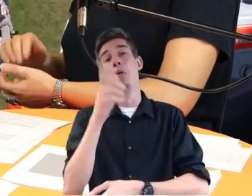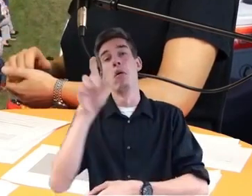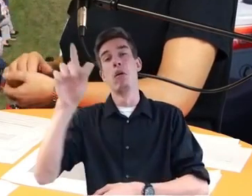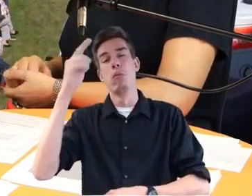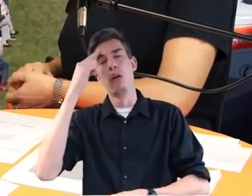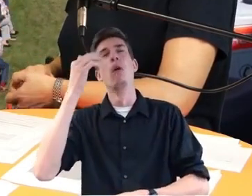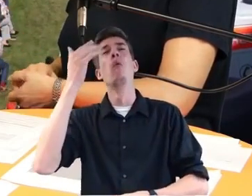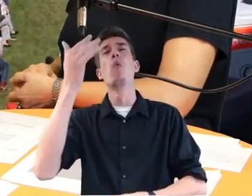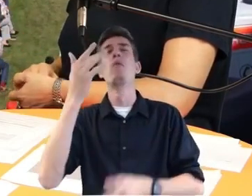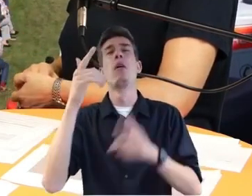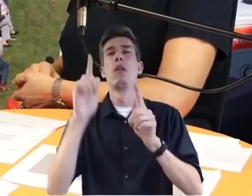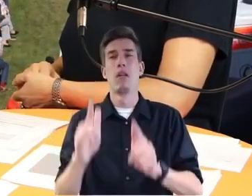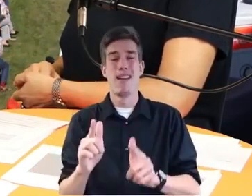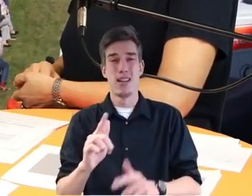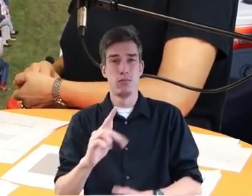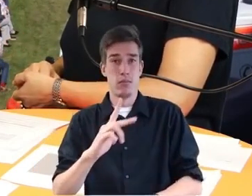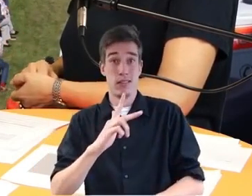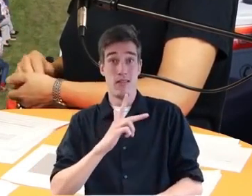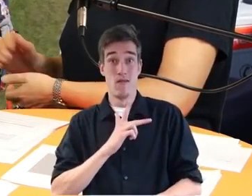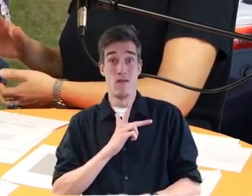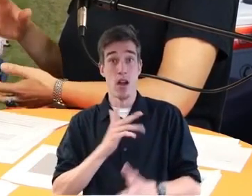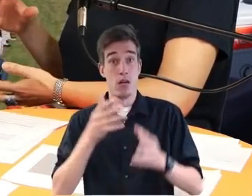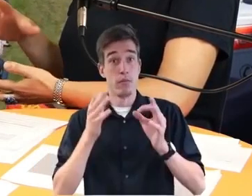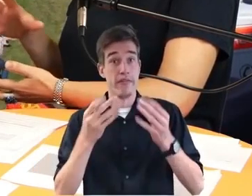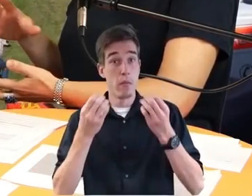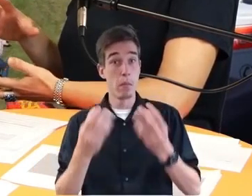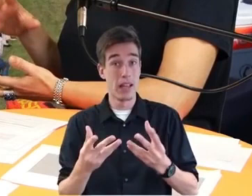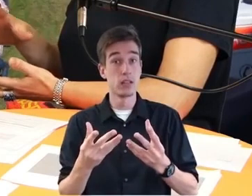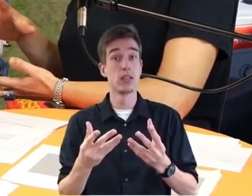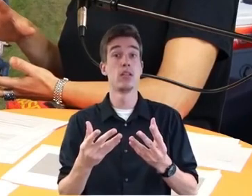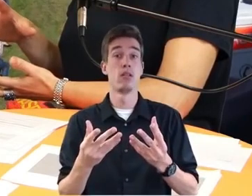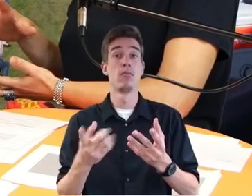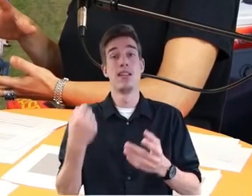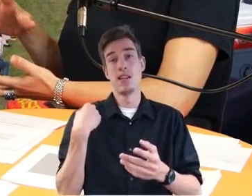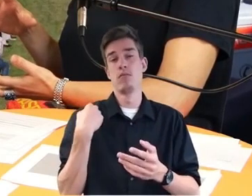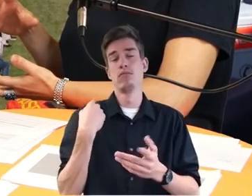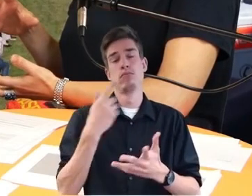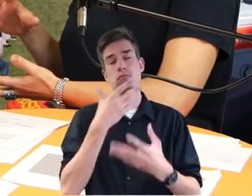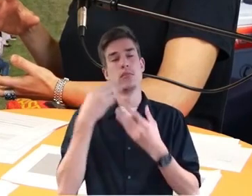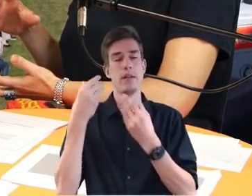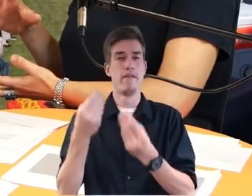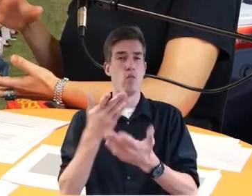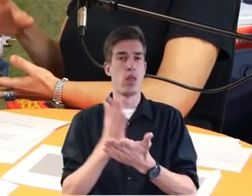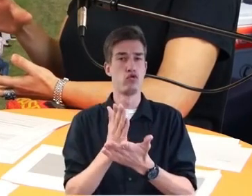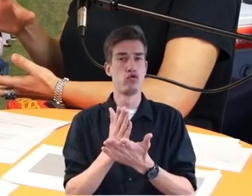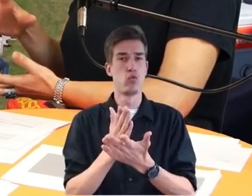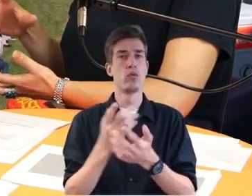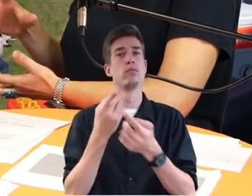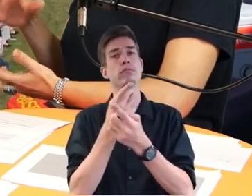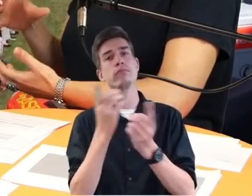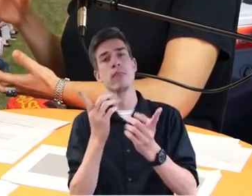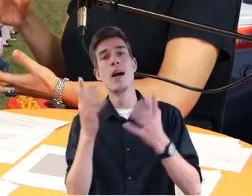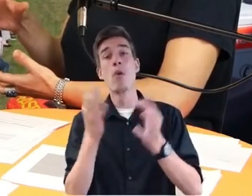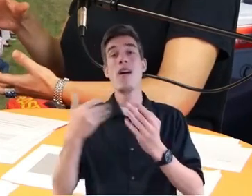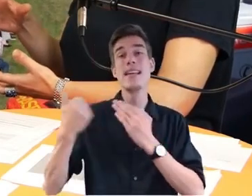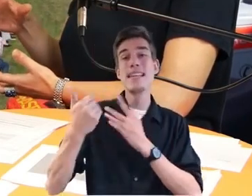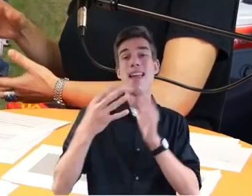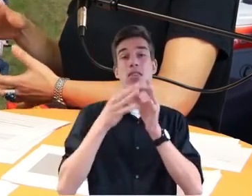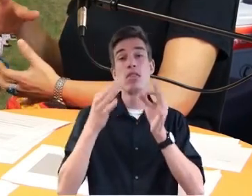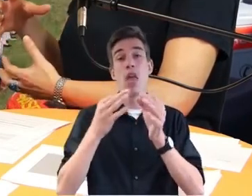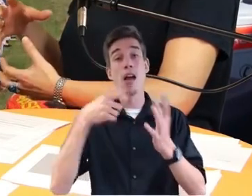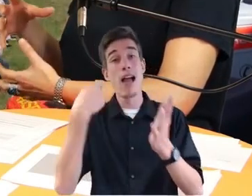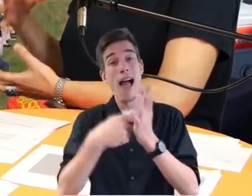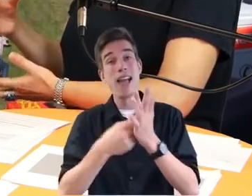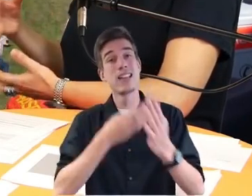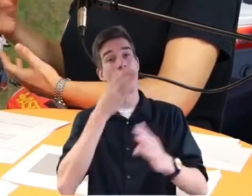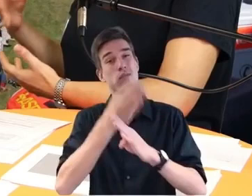tritt der ein? Sondern es war eben auch dadurch, dass man empfohlen hat, man soll nicht jeden Tag einkaufen gehen,